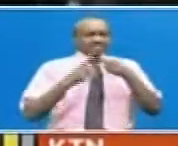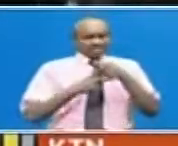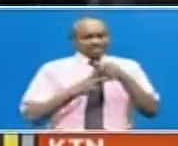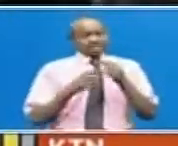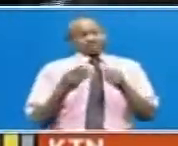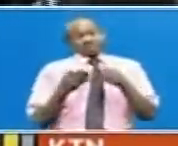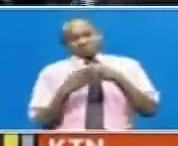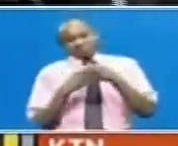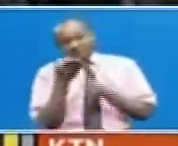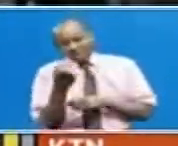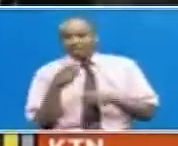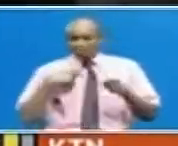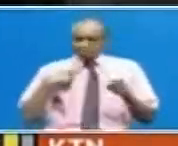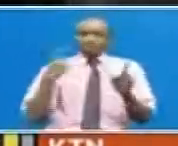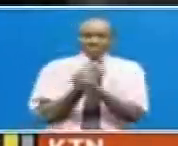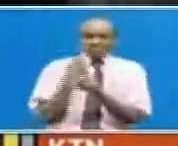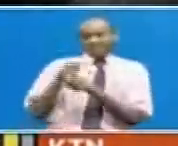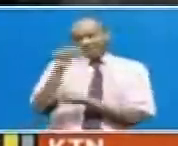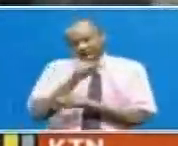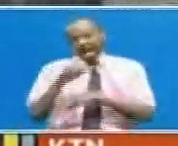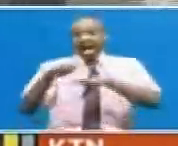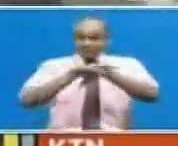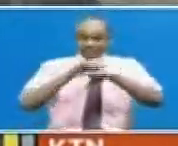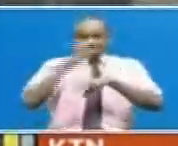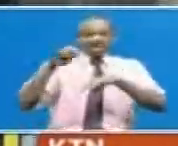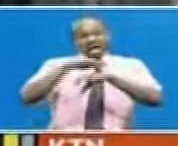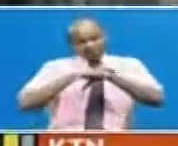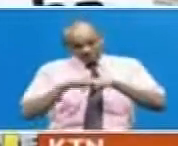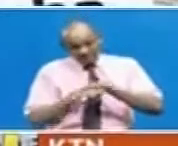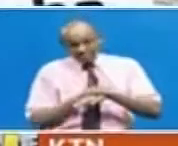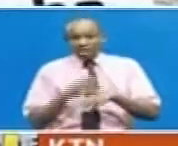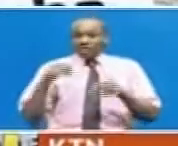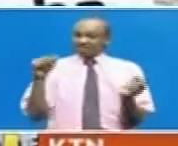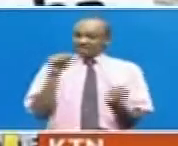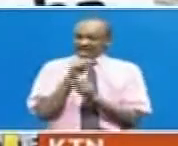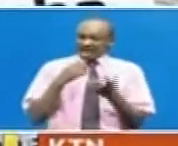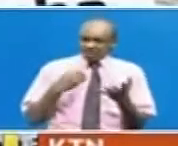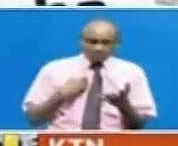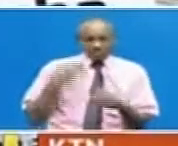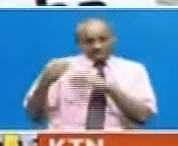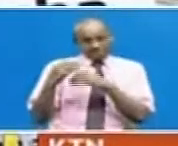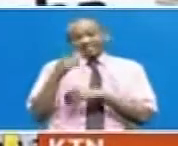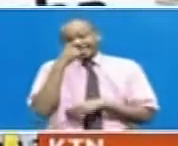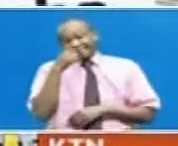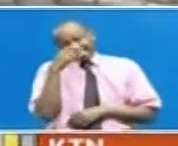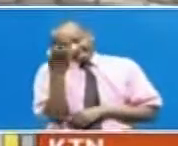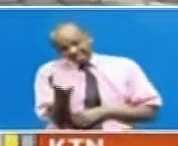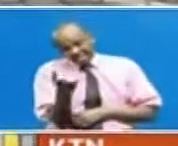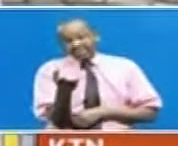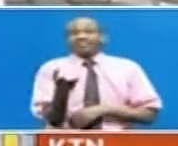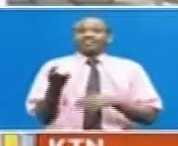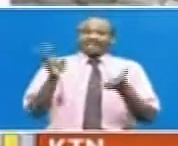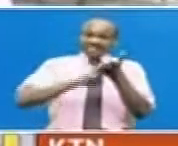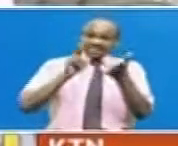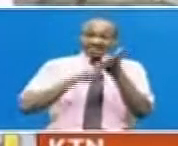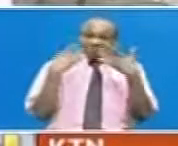huu yanatarajia kuvutia magari kutoka kanda ya Afrika Mashariki. Tayari magari kutoka nchi jirani ya Tanzania yamesajiliwa